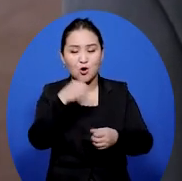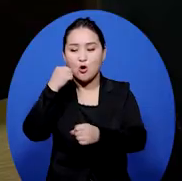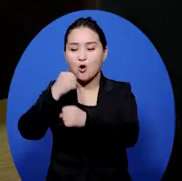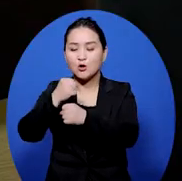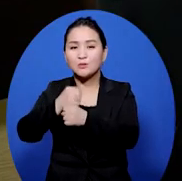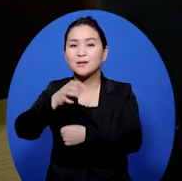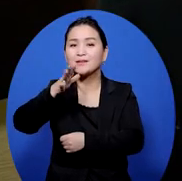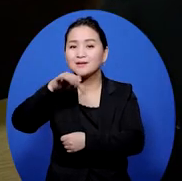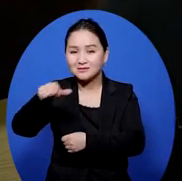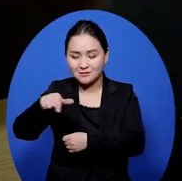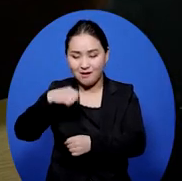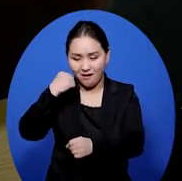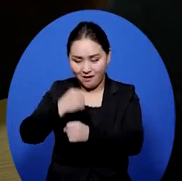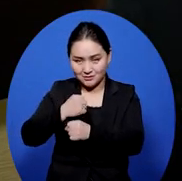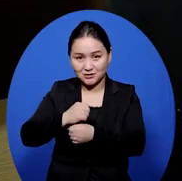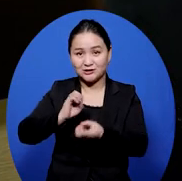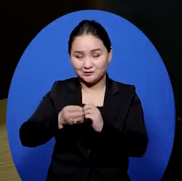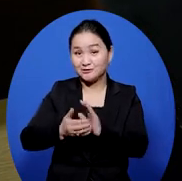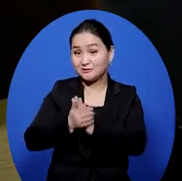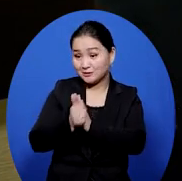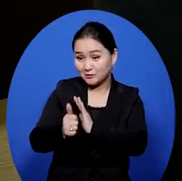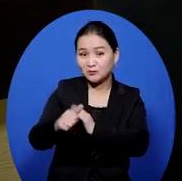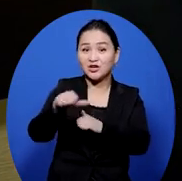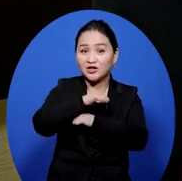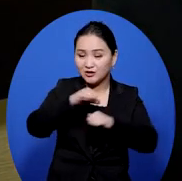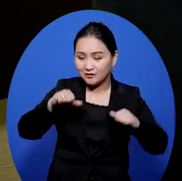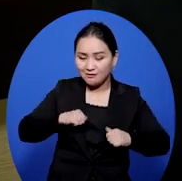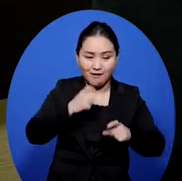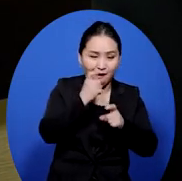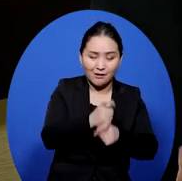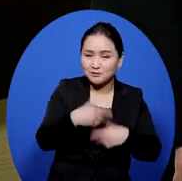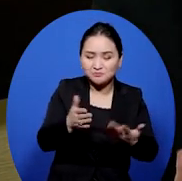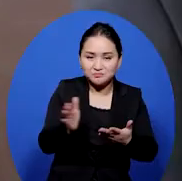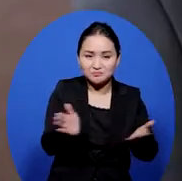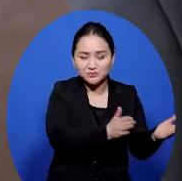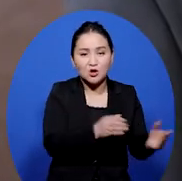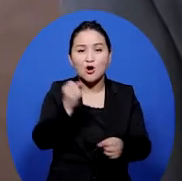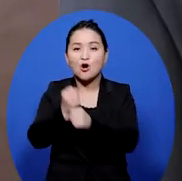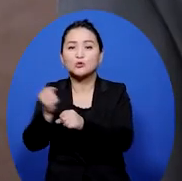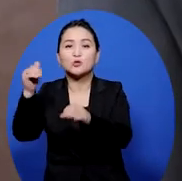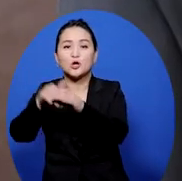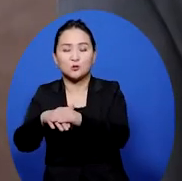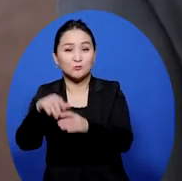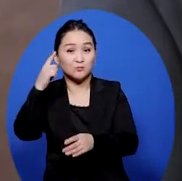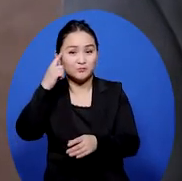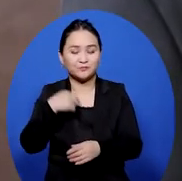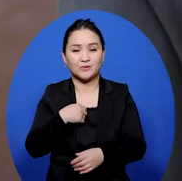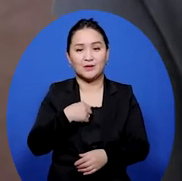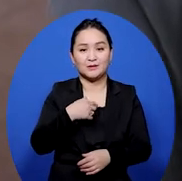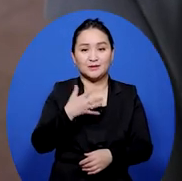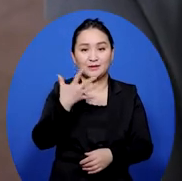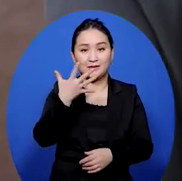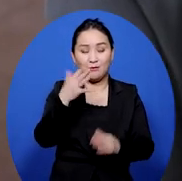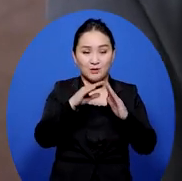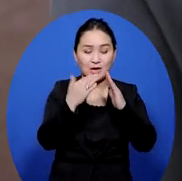насны ажил хийх чадвартай иргэдэд халамж хүртгэж хөдөлмөр эхэлдэг болох ёо. Өөрөөр хэлбэл 5 амбалтай